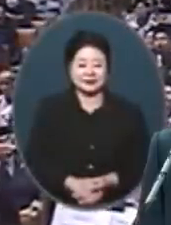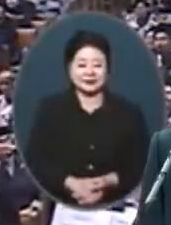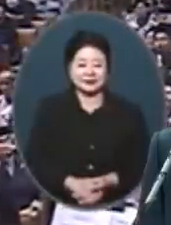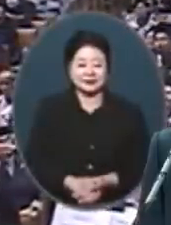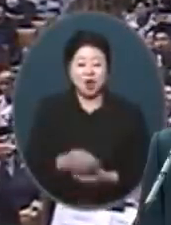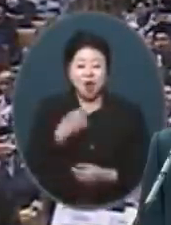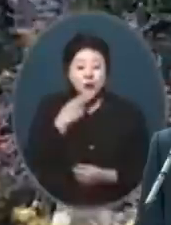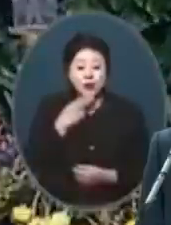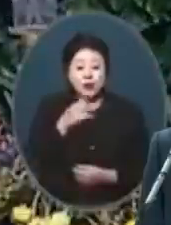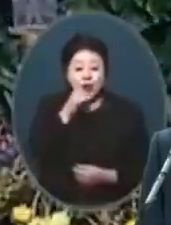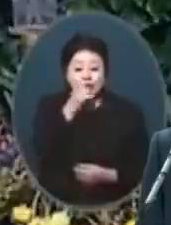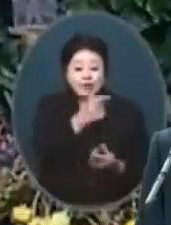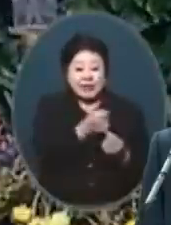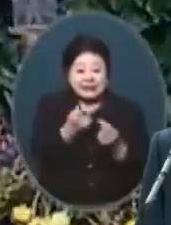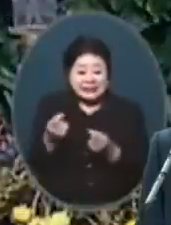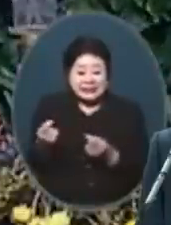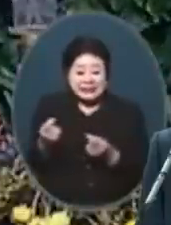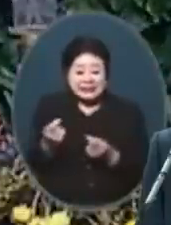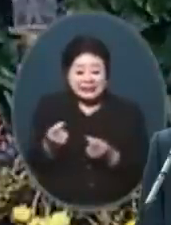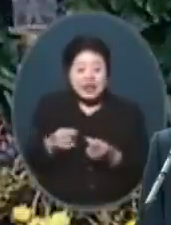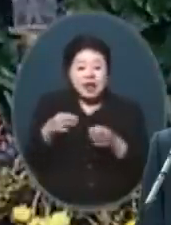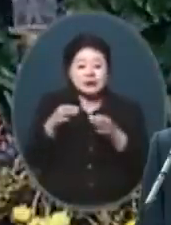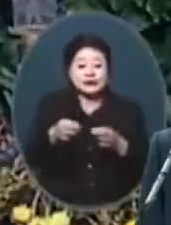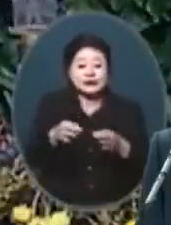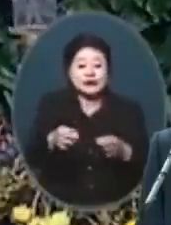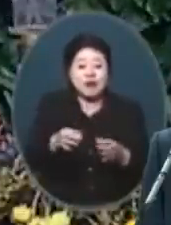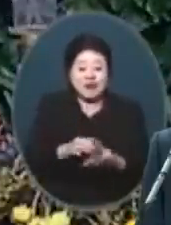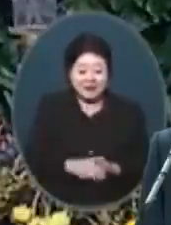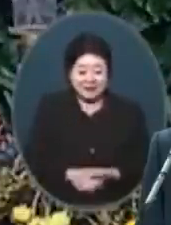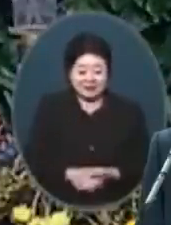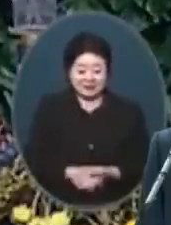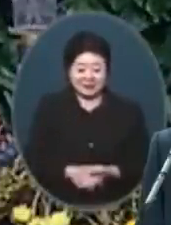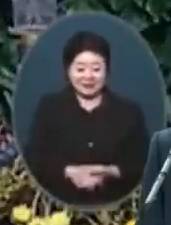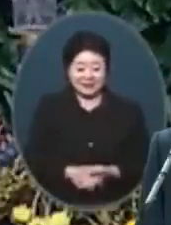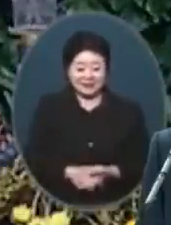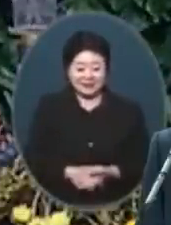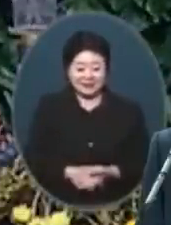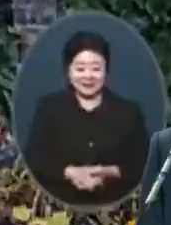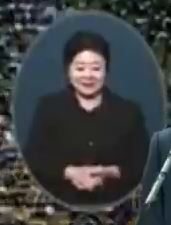없는 것을 있는 것 같이 부른다는 것이 얼마나